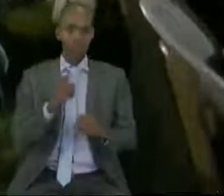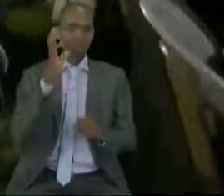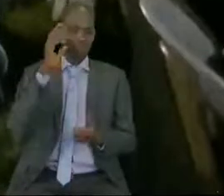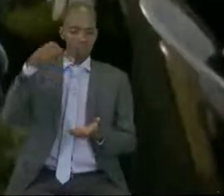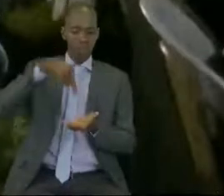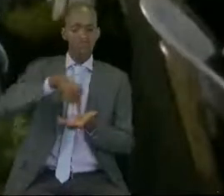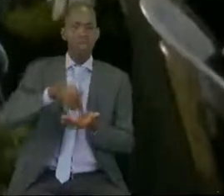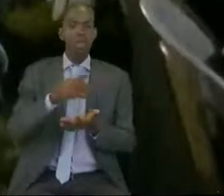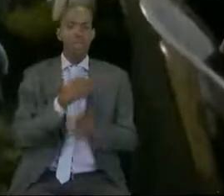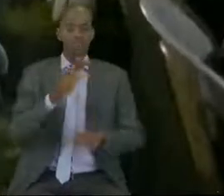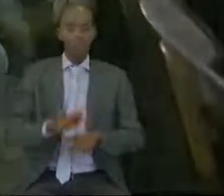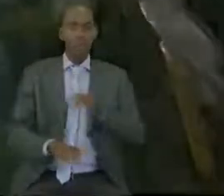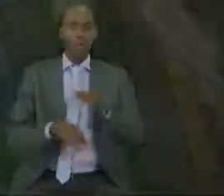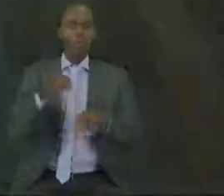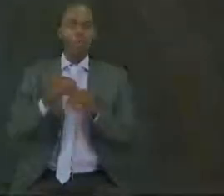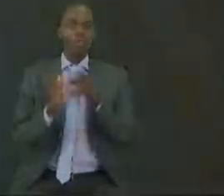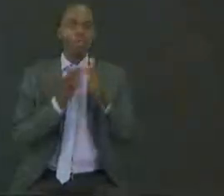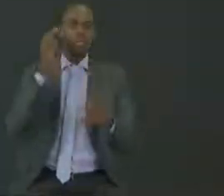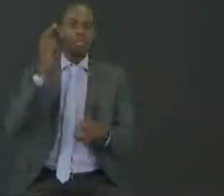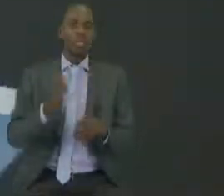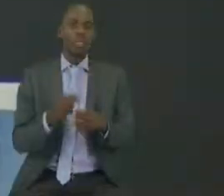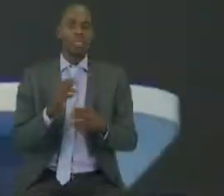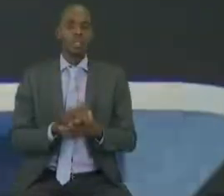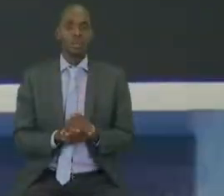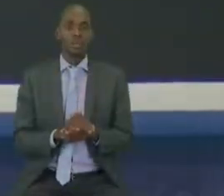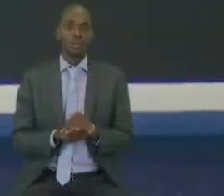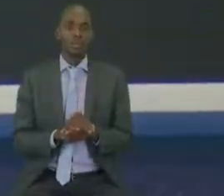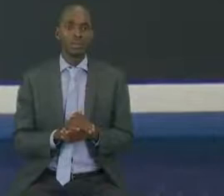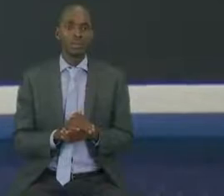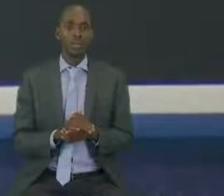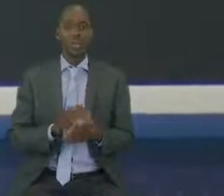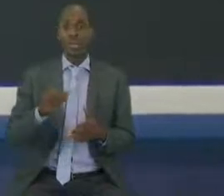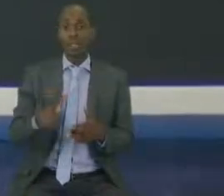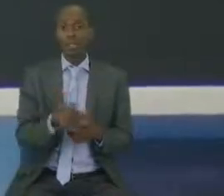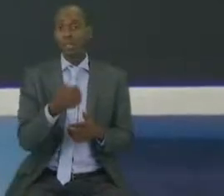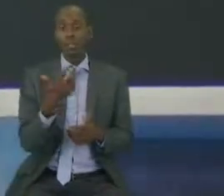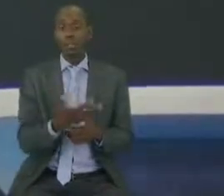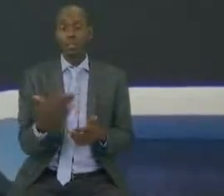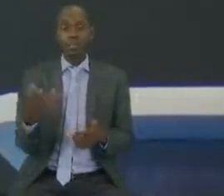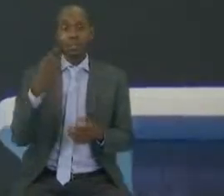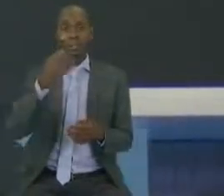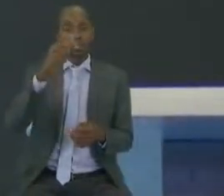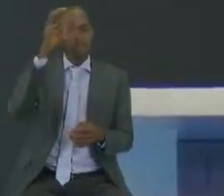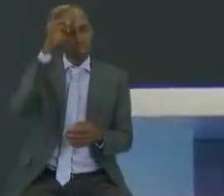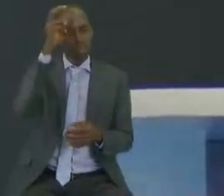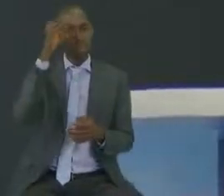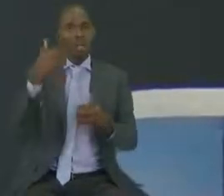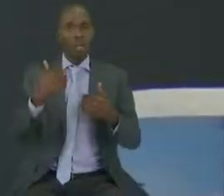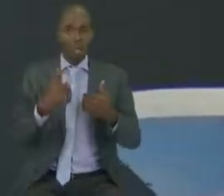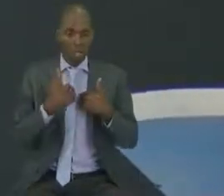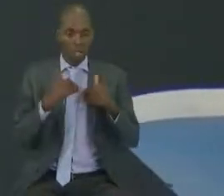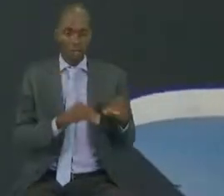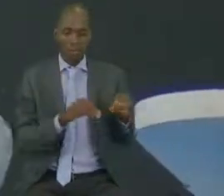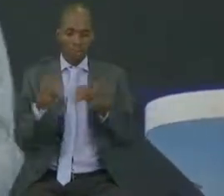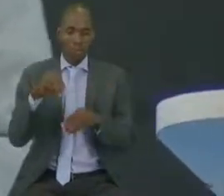force. Tu t'élèveras et tu marcheras au nom de Jésus. Tout ce que le diable